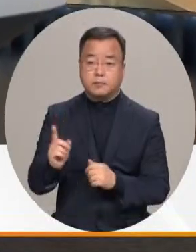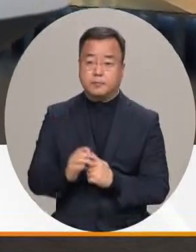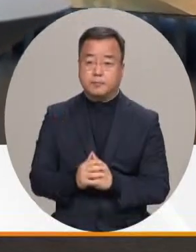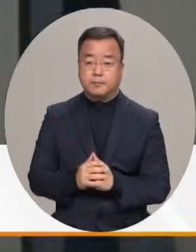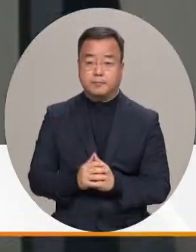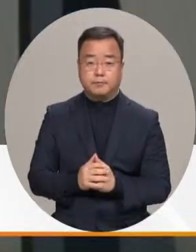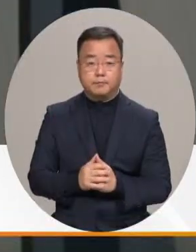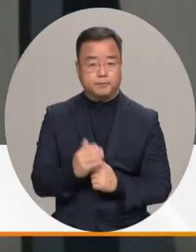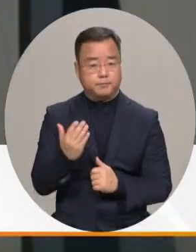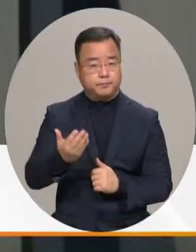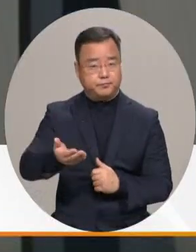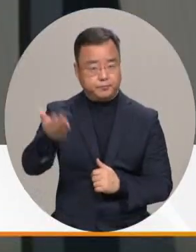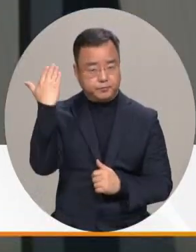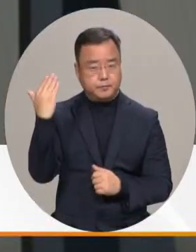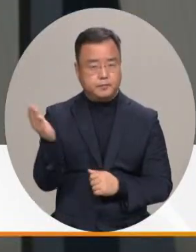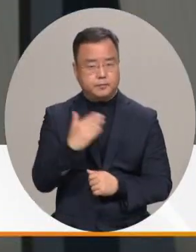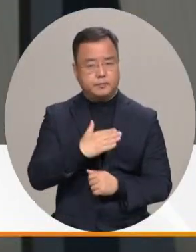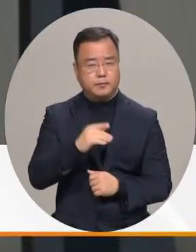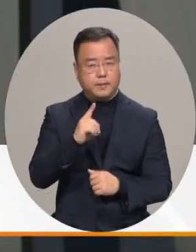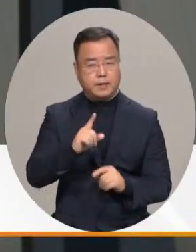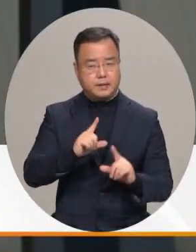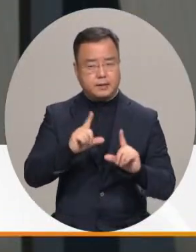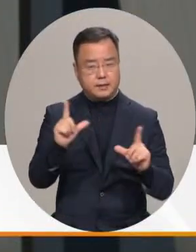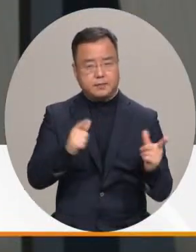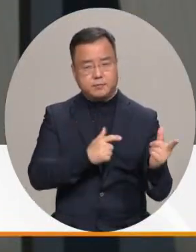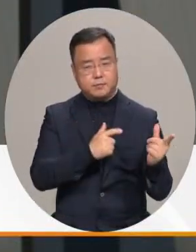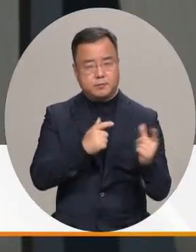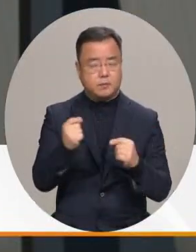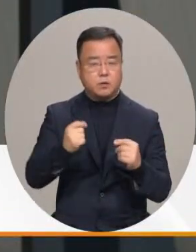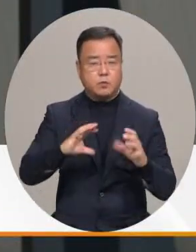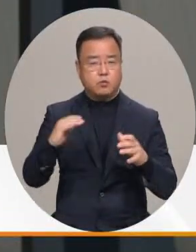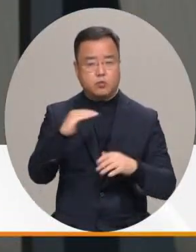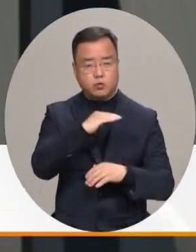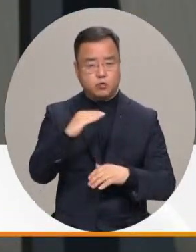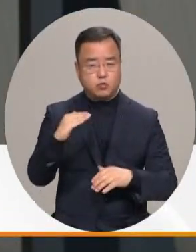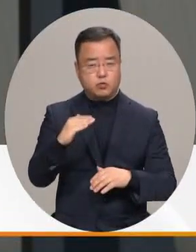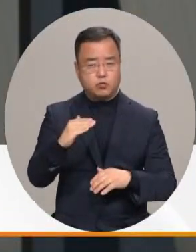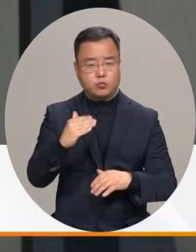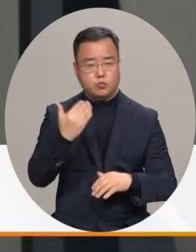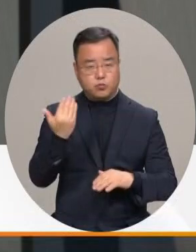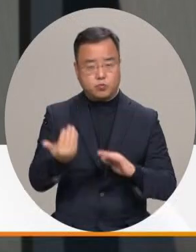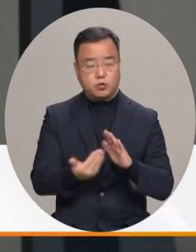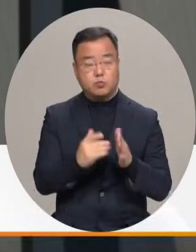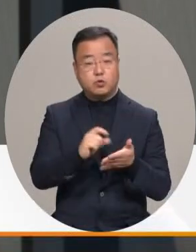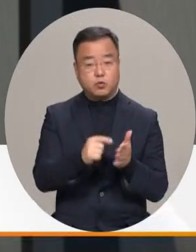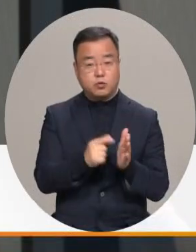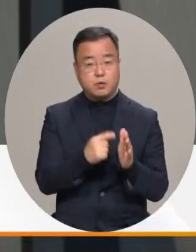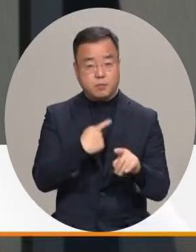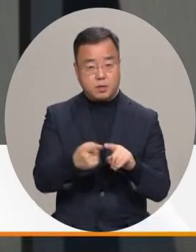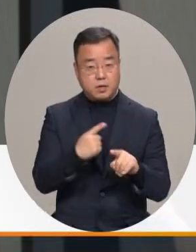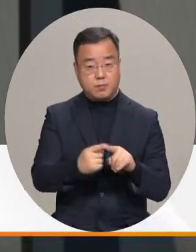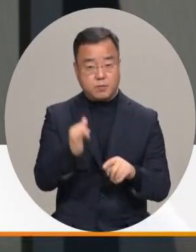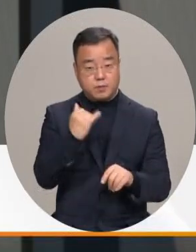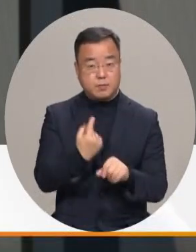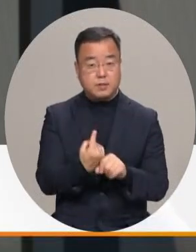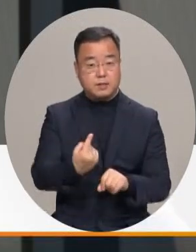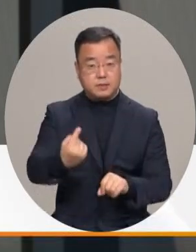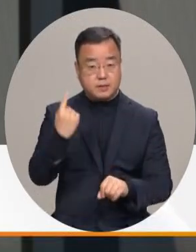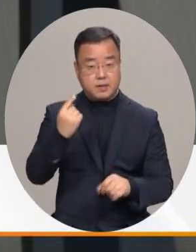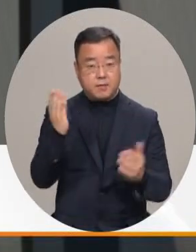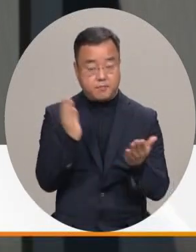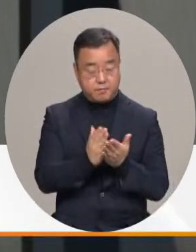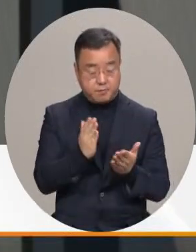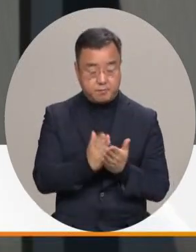것처럼 예전부터 한 날 1시에 보는 국가 수준 학업 성취도 평가가 있어 왔고요 지난해부터는 맞춤형 학업